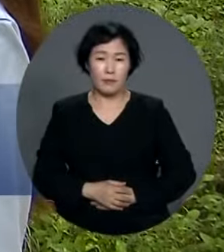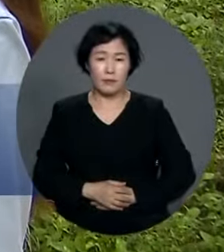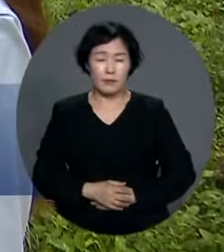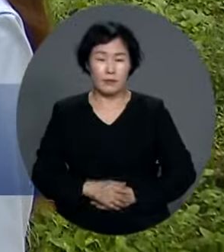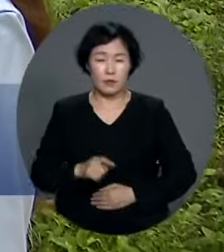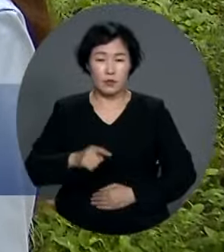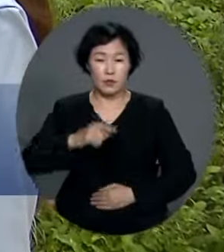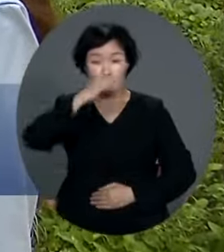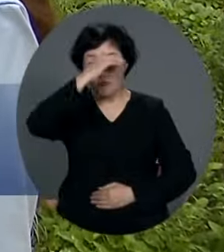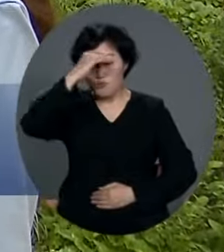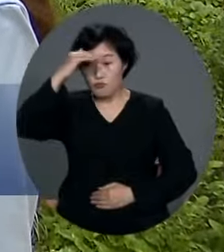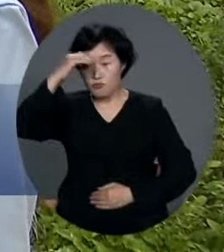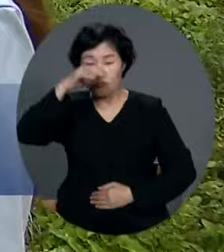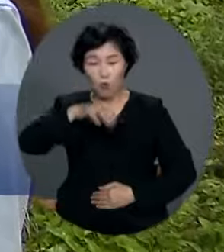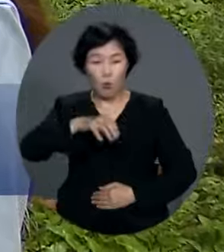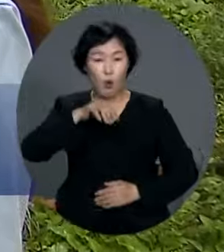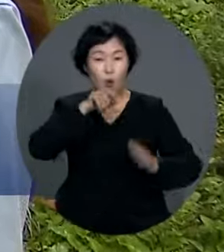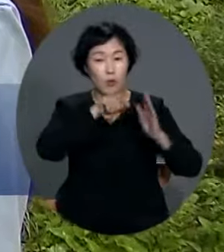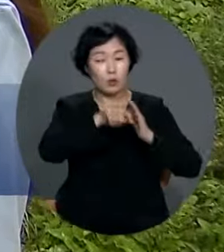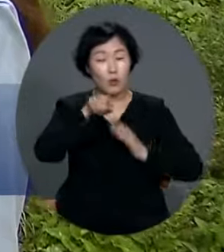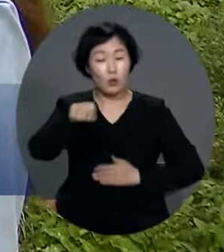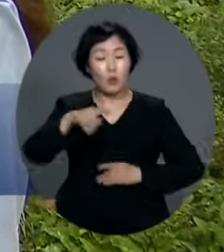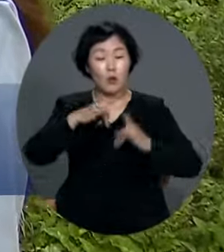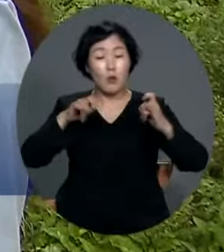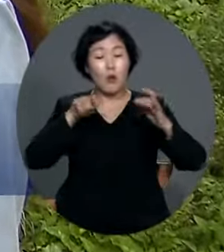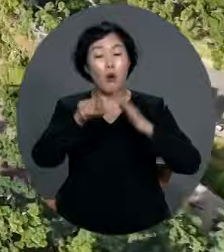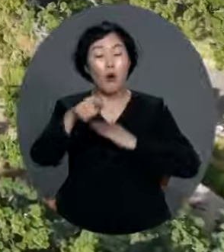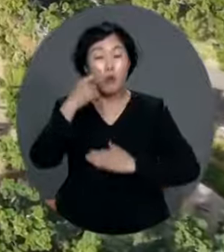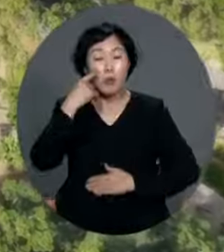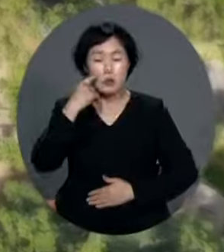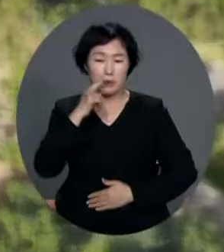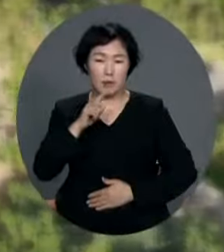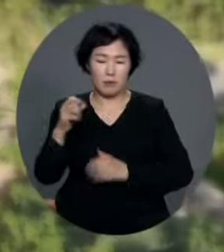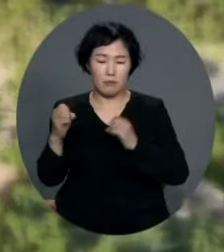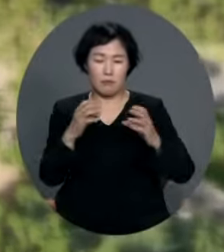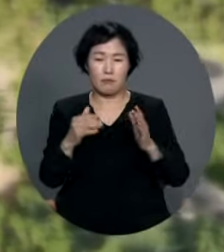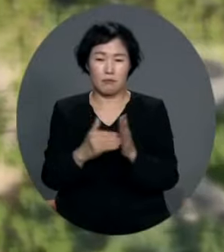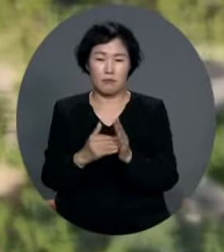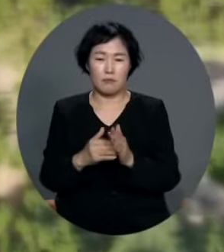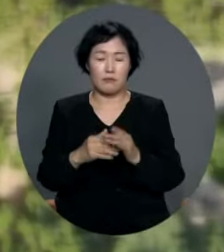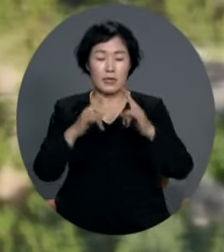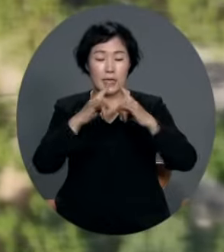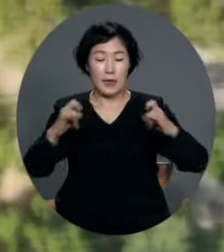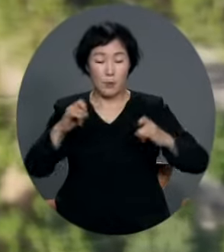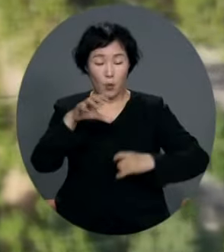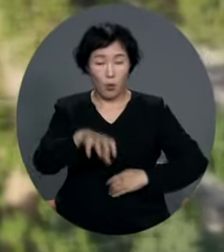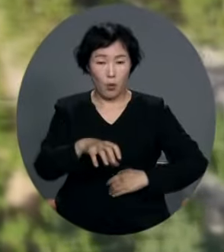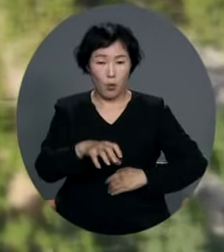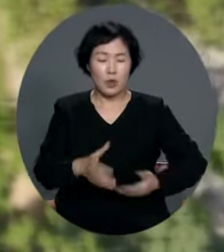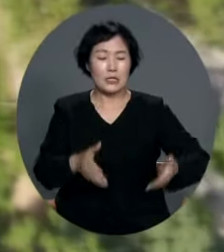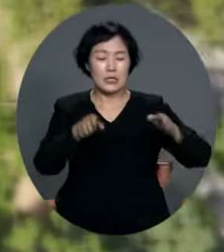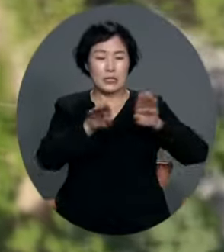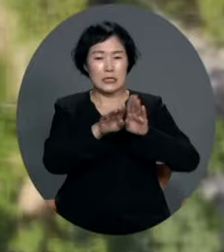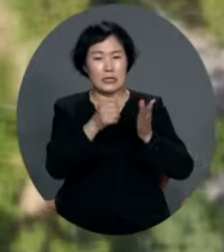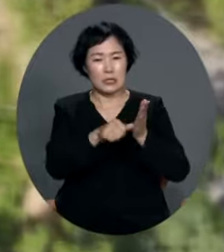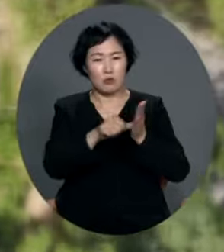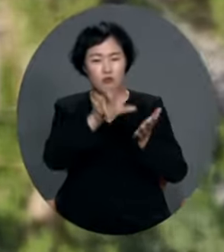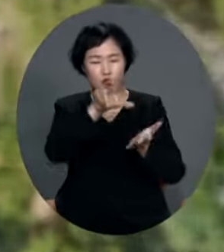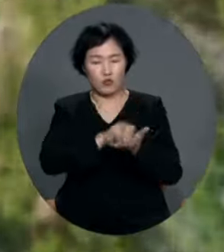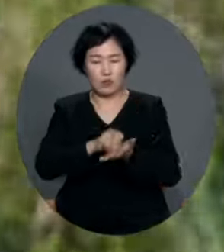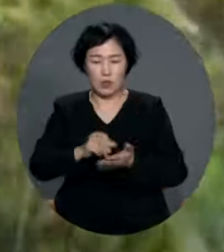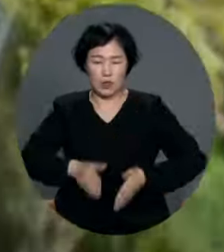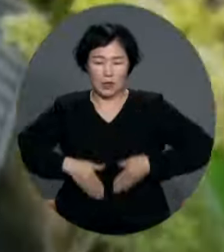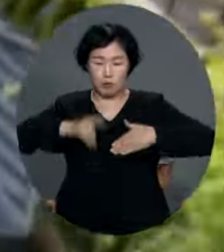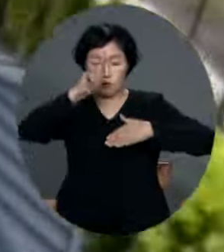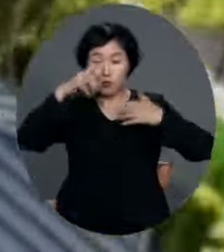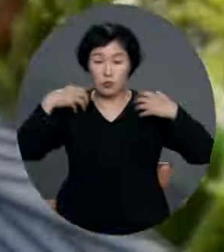저 전망대 와가지고 우리 여기 한번 가보자 하고 그랬는데. 캠핑 시설이 문제였습니다. 같은 대구